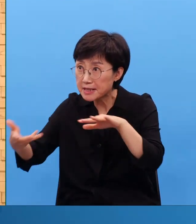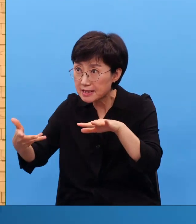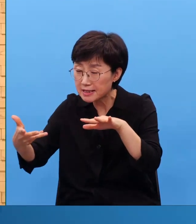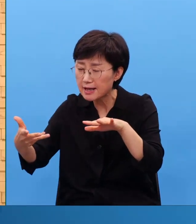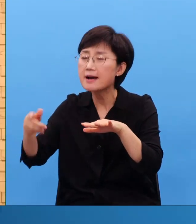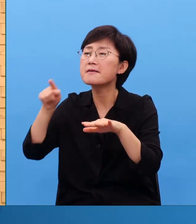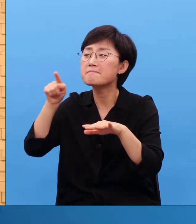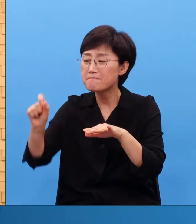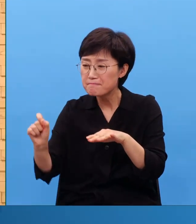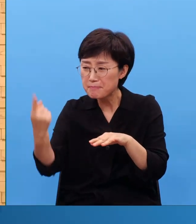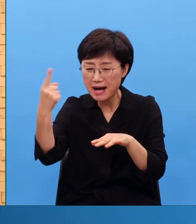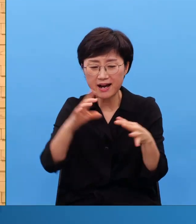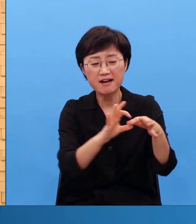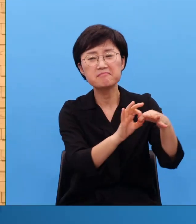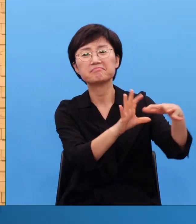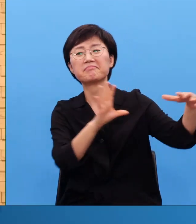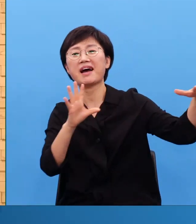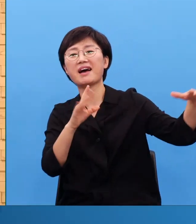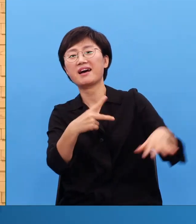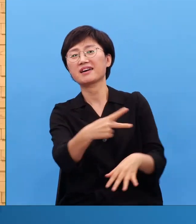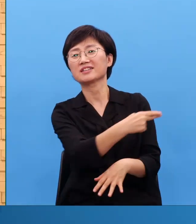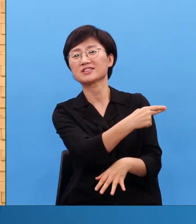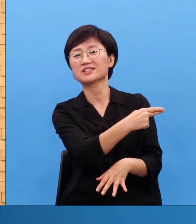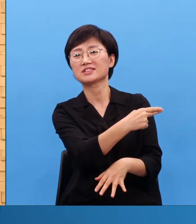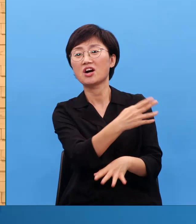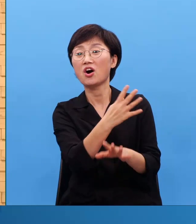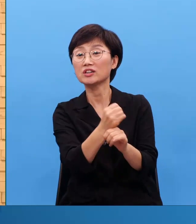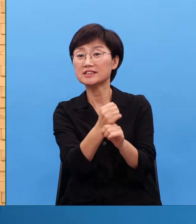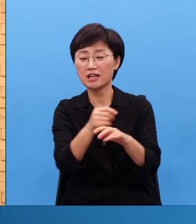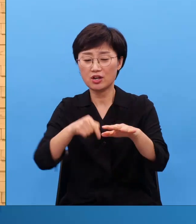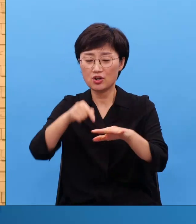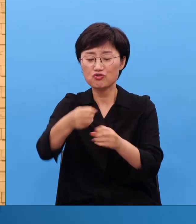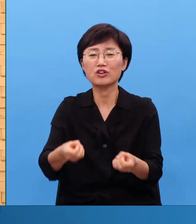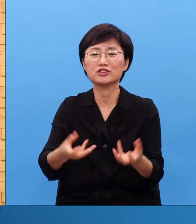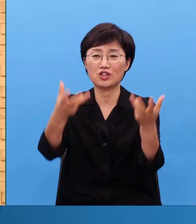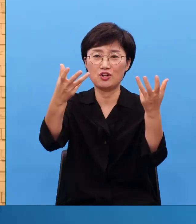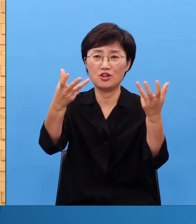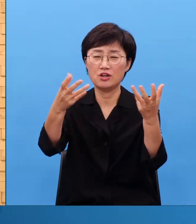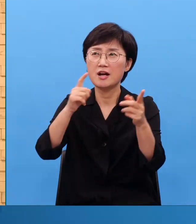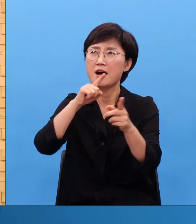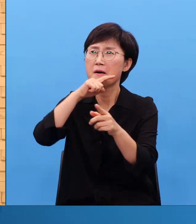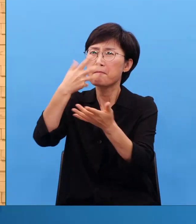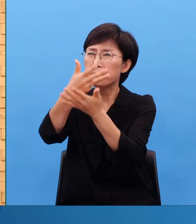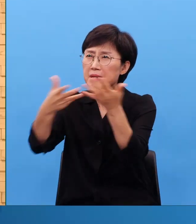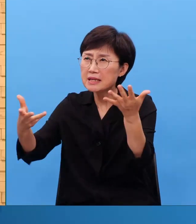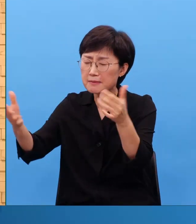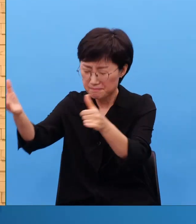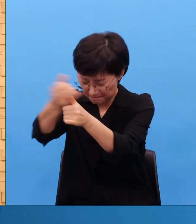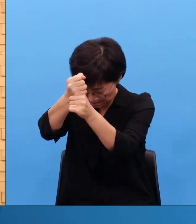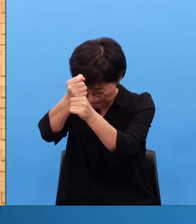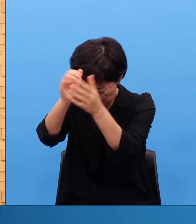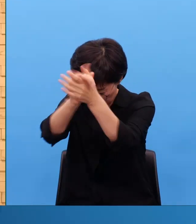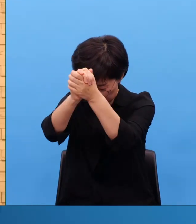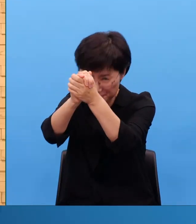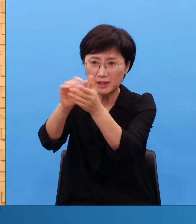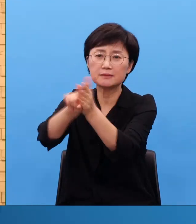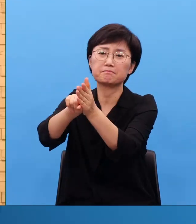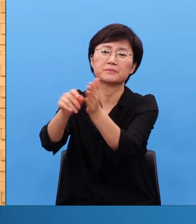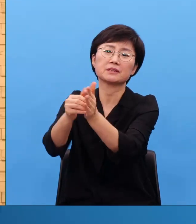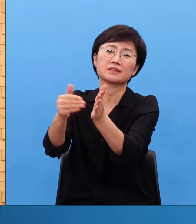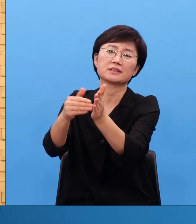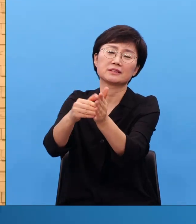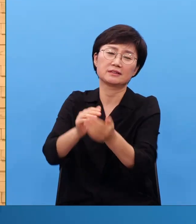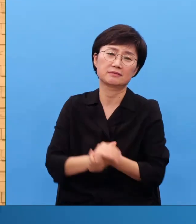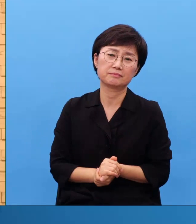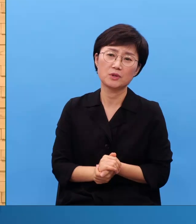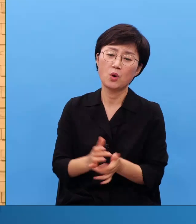lamb, you're going to come out of 6월절입니다. it. That's the 왜 이걸 안 Passover. 믿나 이 말이에요. But why is it that people do 이것만 not believe 믿어야 in this? 돼. At least this you need to believe 예수님 in. 오직 그랬어요. Jesus said